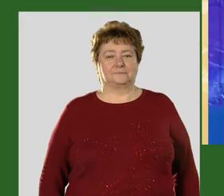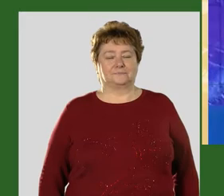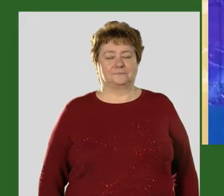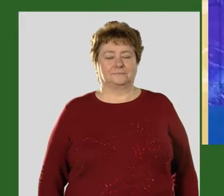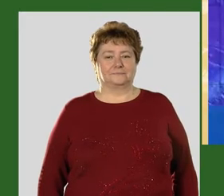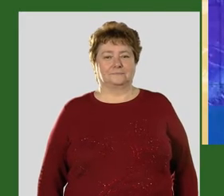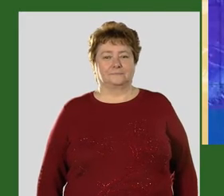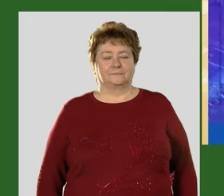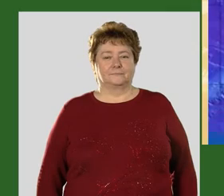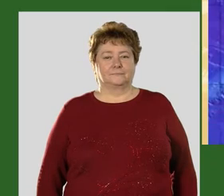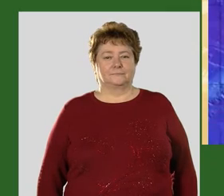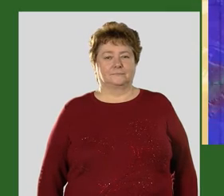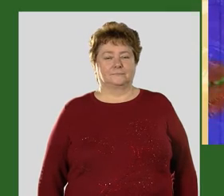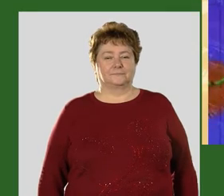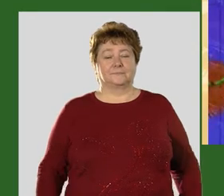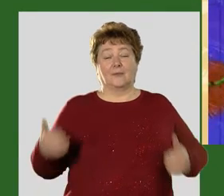недавно.